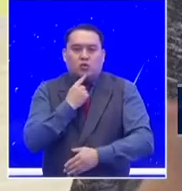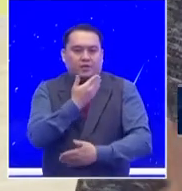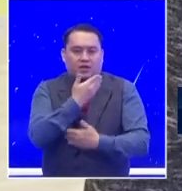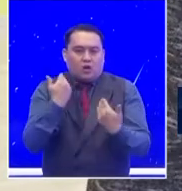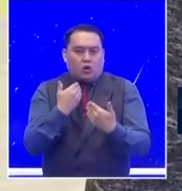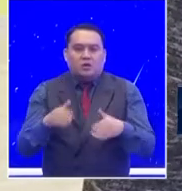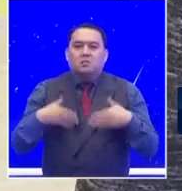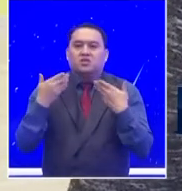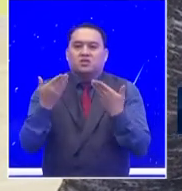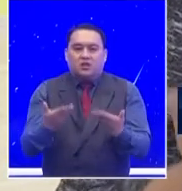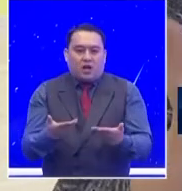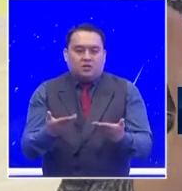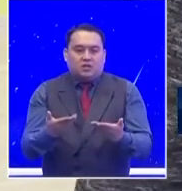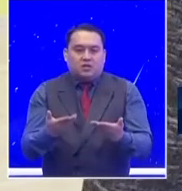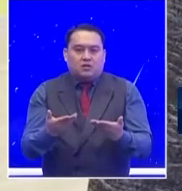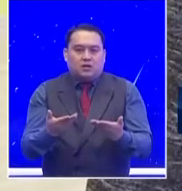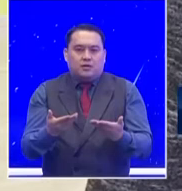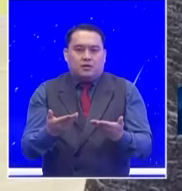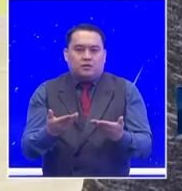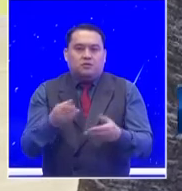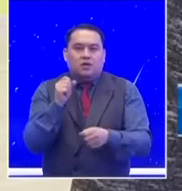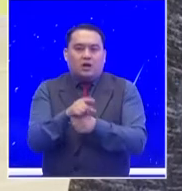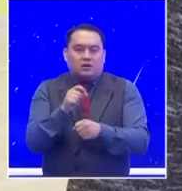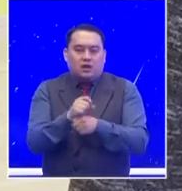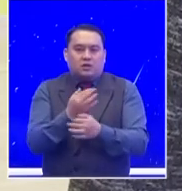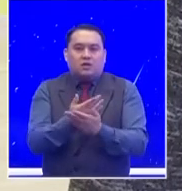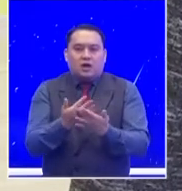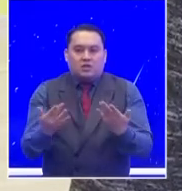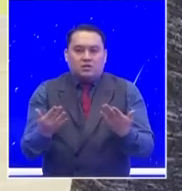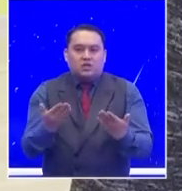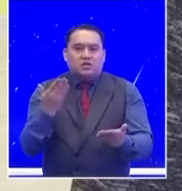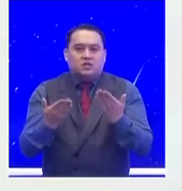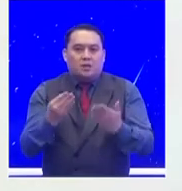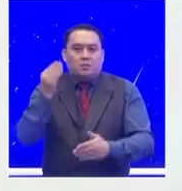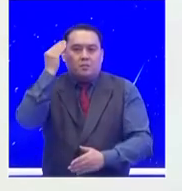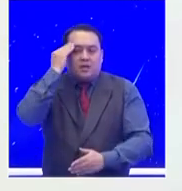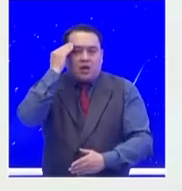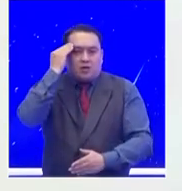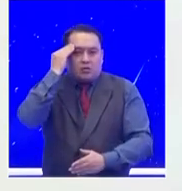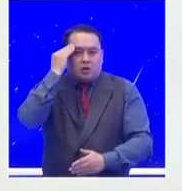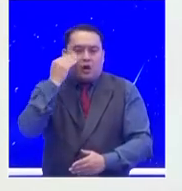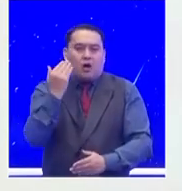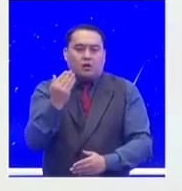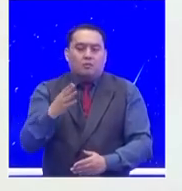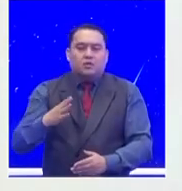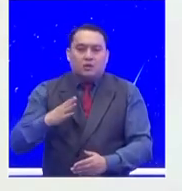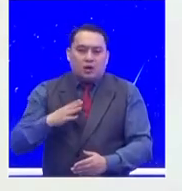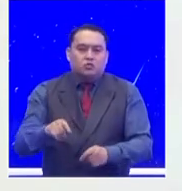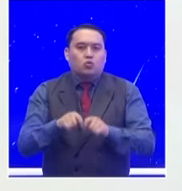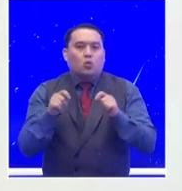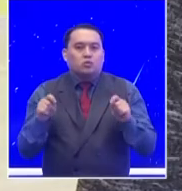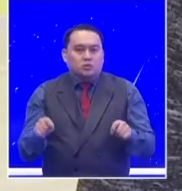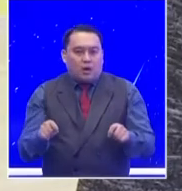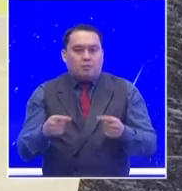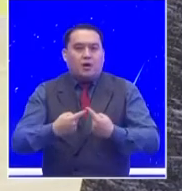Это презентации, это практические задания и так далее. А вот если говорить о методологии, она была создана